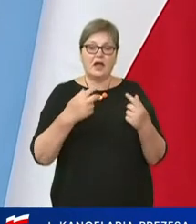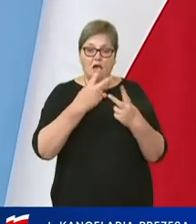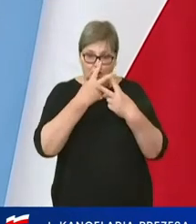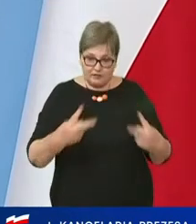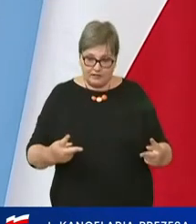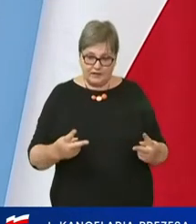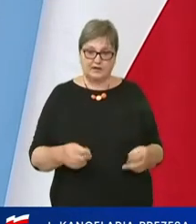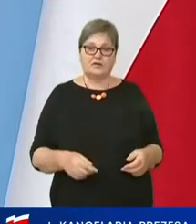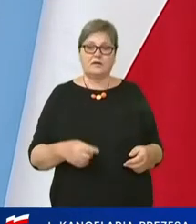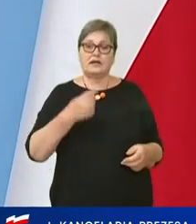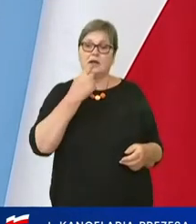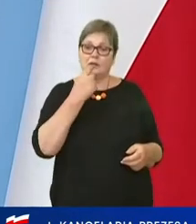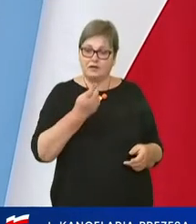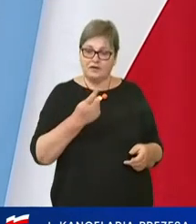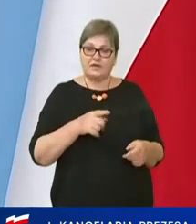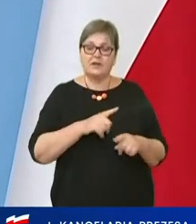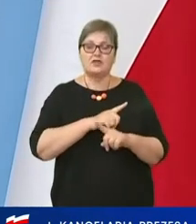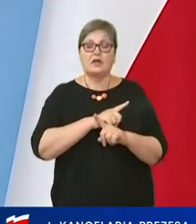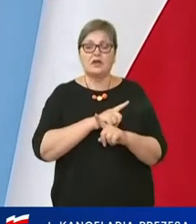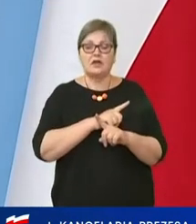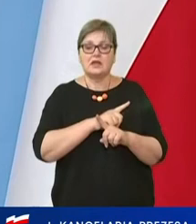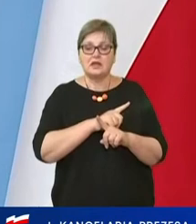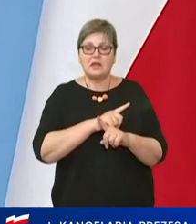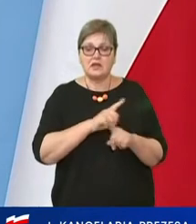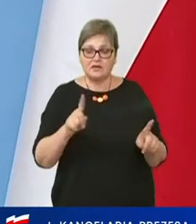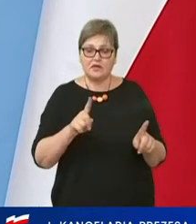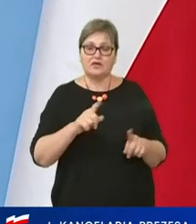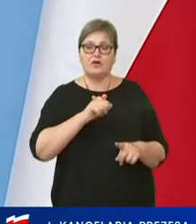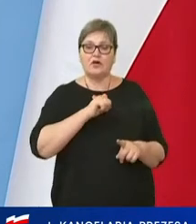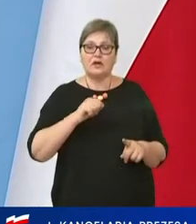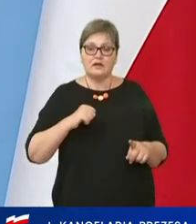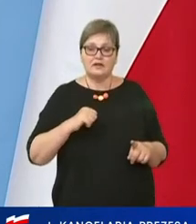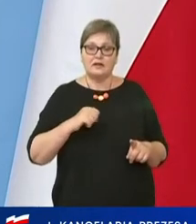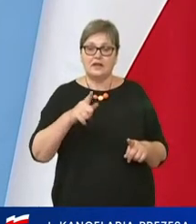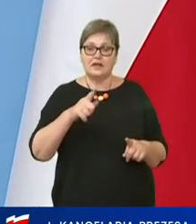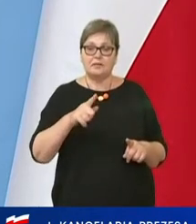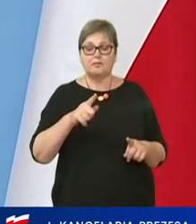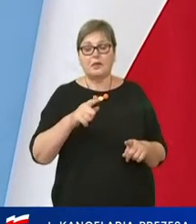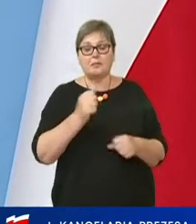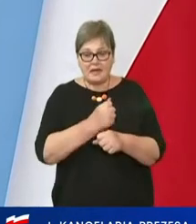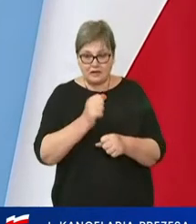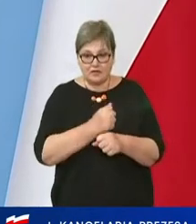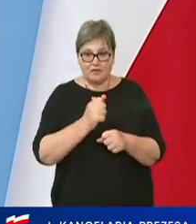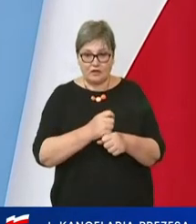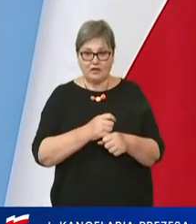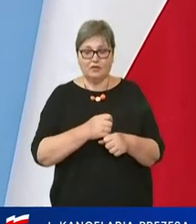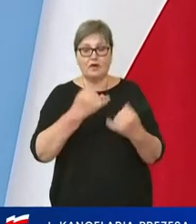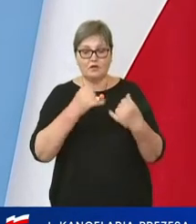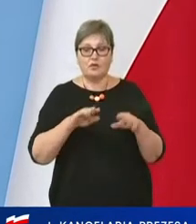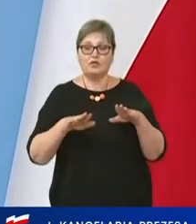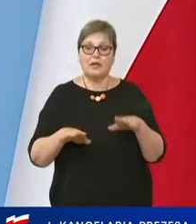wydanie odpowiednich instrukcji związanych z przemieszczaniem się też personelu dla zachowania bezpieczeństwa. W Polsce